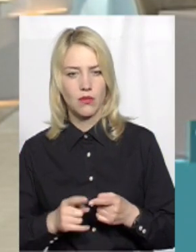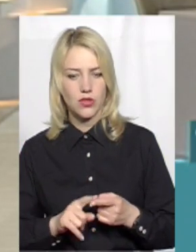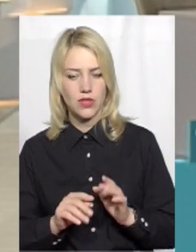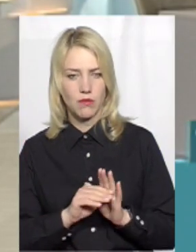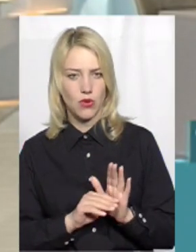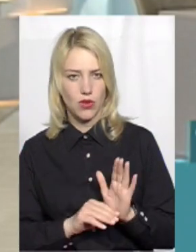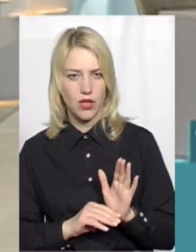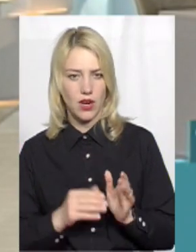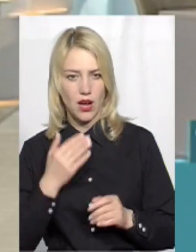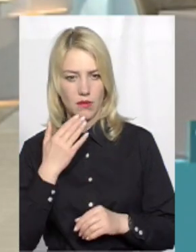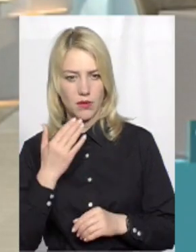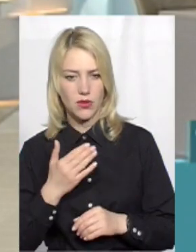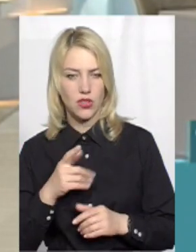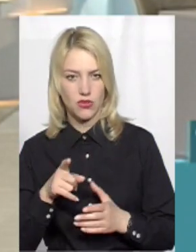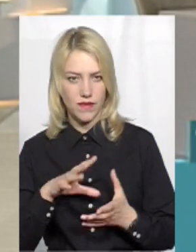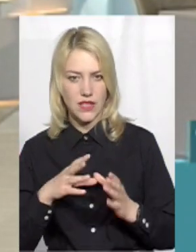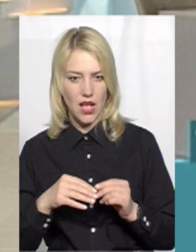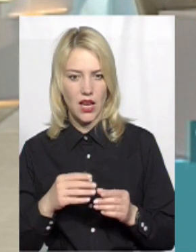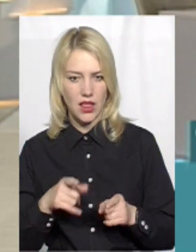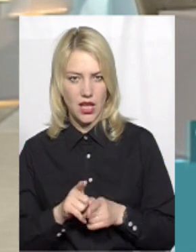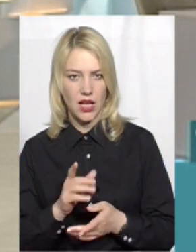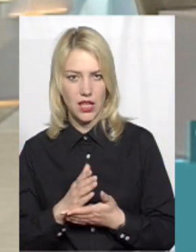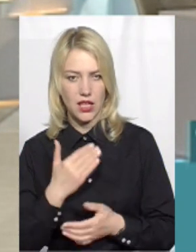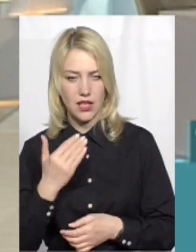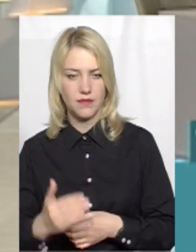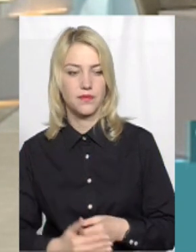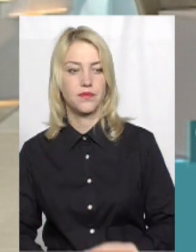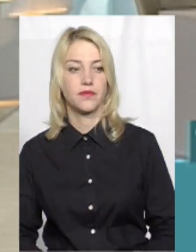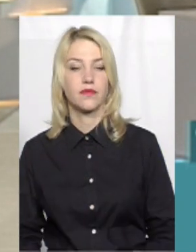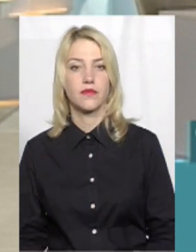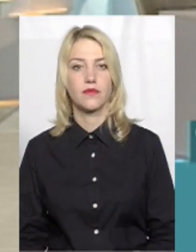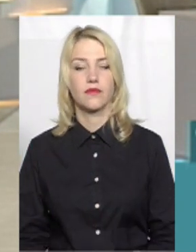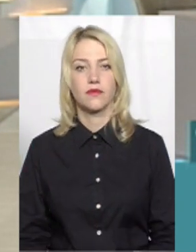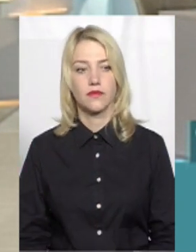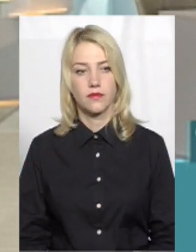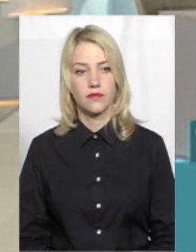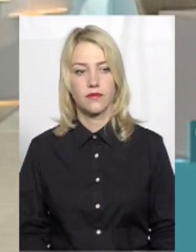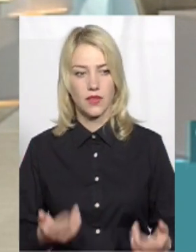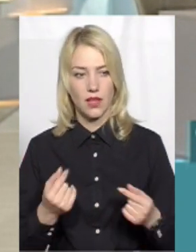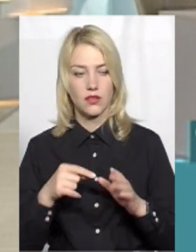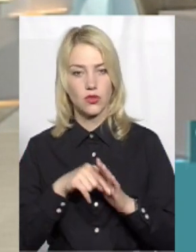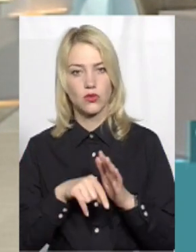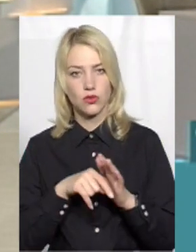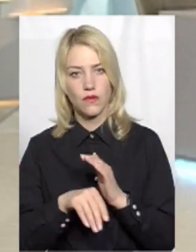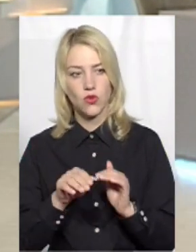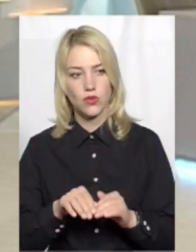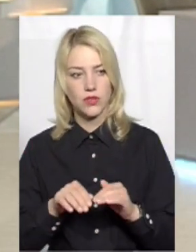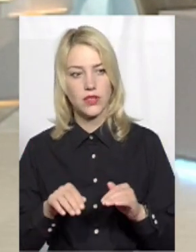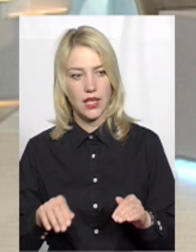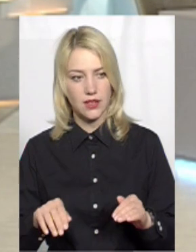по цій програмі? Чи вони у вас є взагалі? Дякую за запитання. Так, стосовно